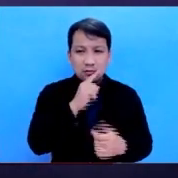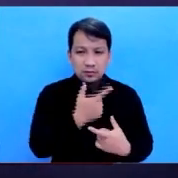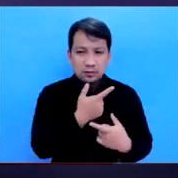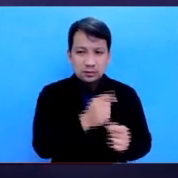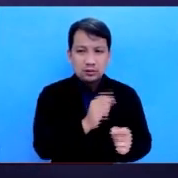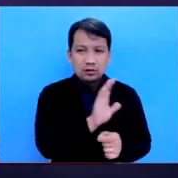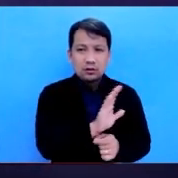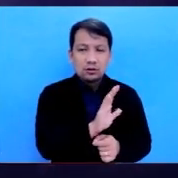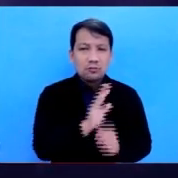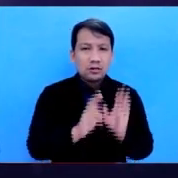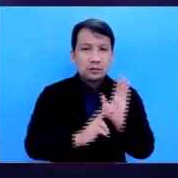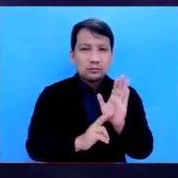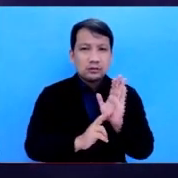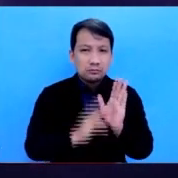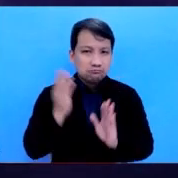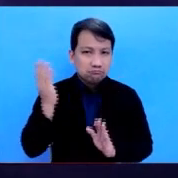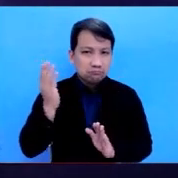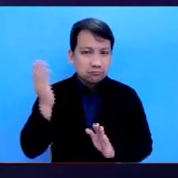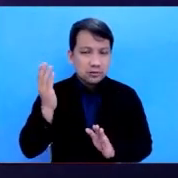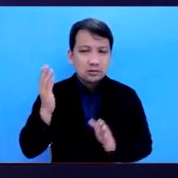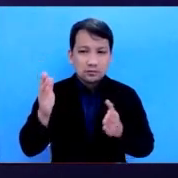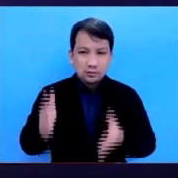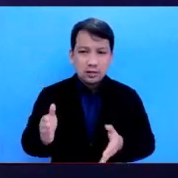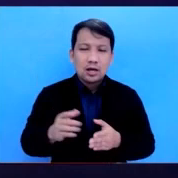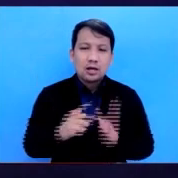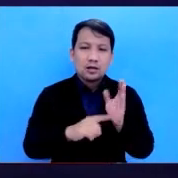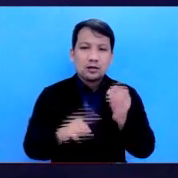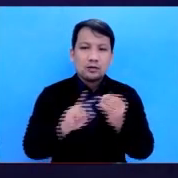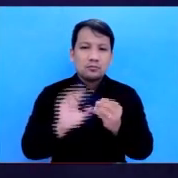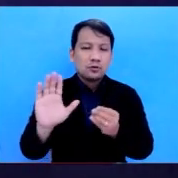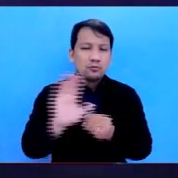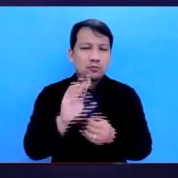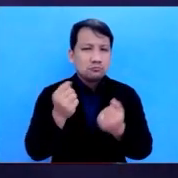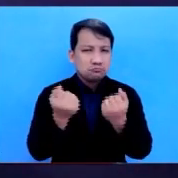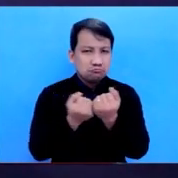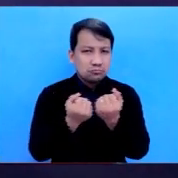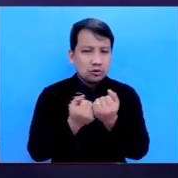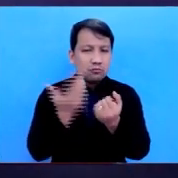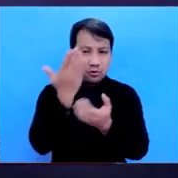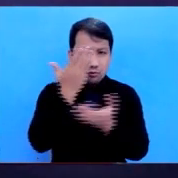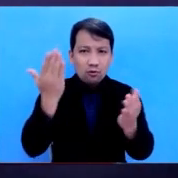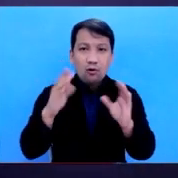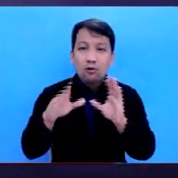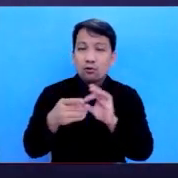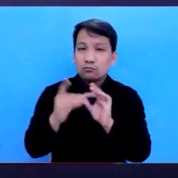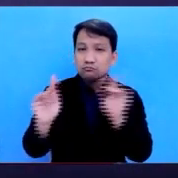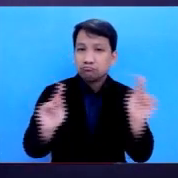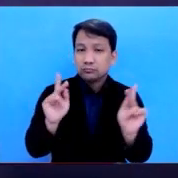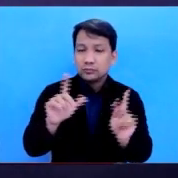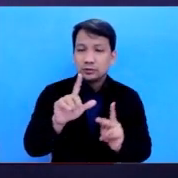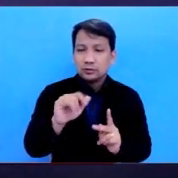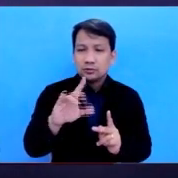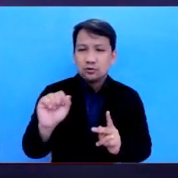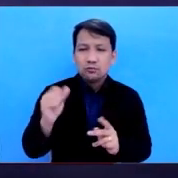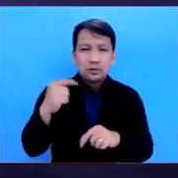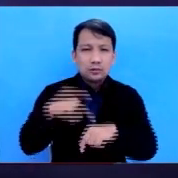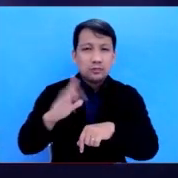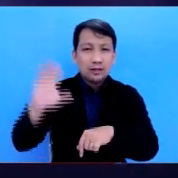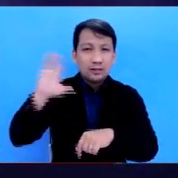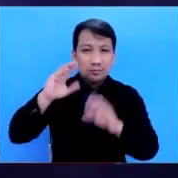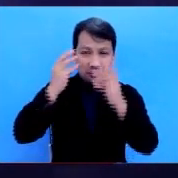bilang spokesperson. Nagpasalamat din si Frasco sa suporta sa kanya ng mga residente ng Liloan sa panahong siya ang